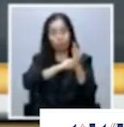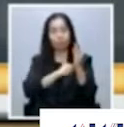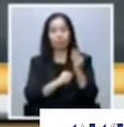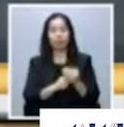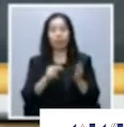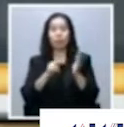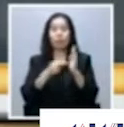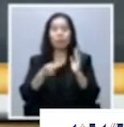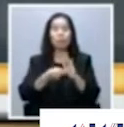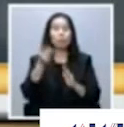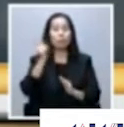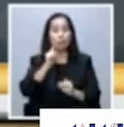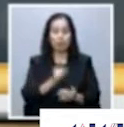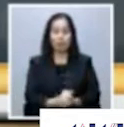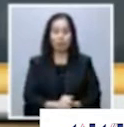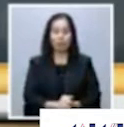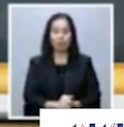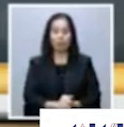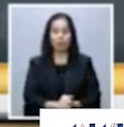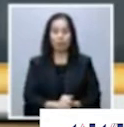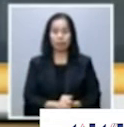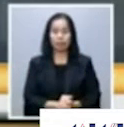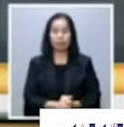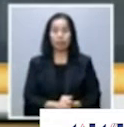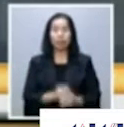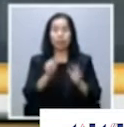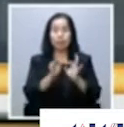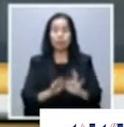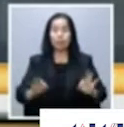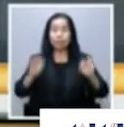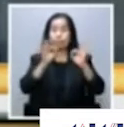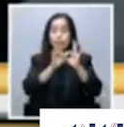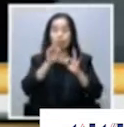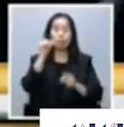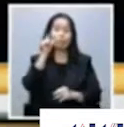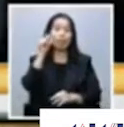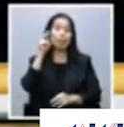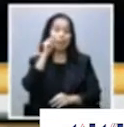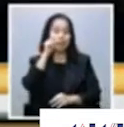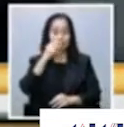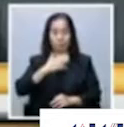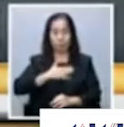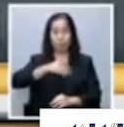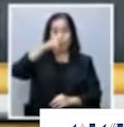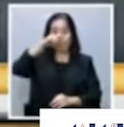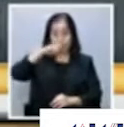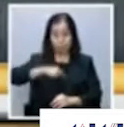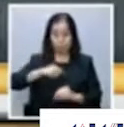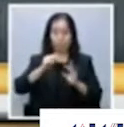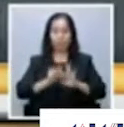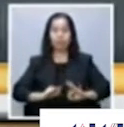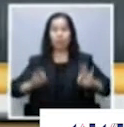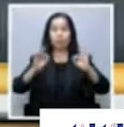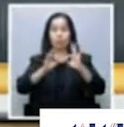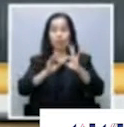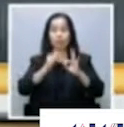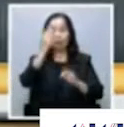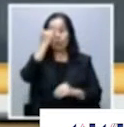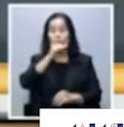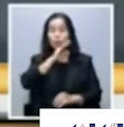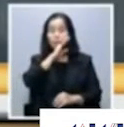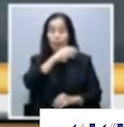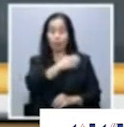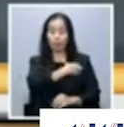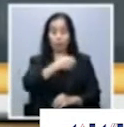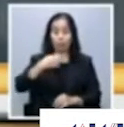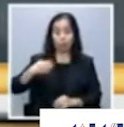เห็นว่าแม่น้ำเป็นหัวใจหลักของคนไทยถ้าสถานทูตหรือทูตที่